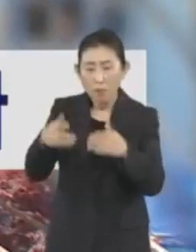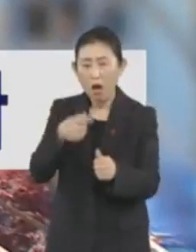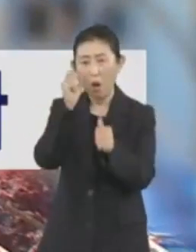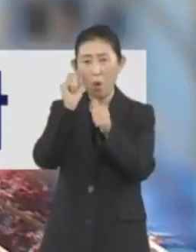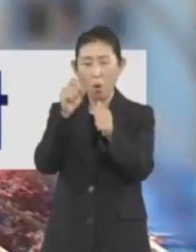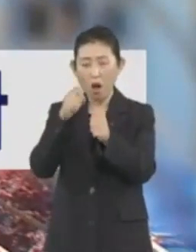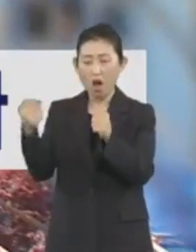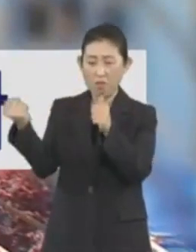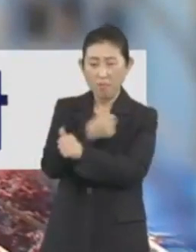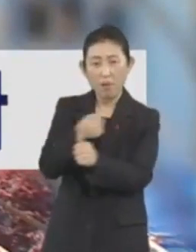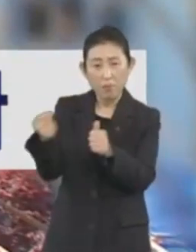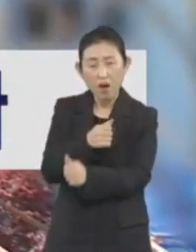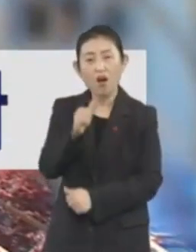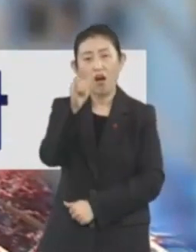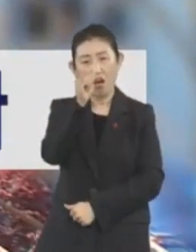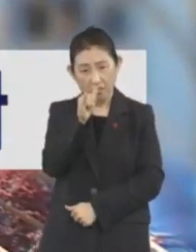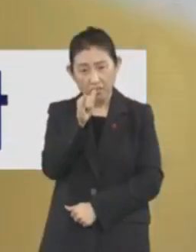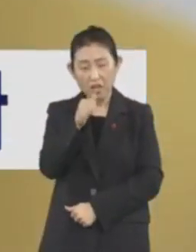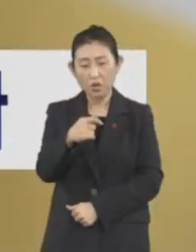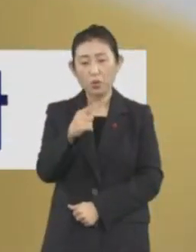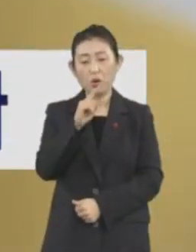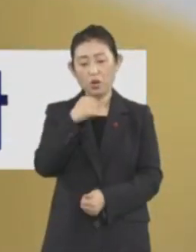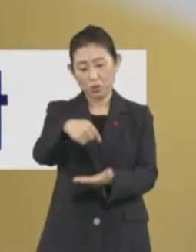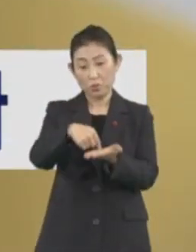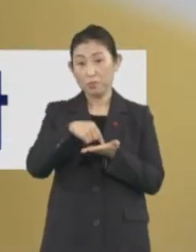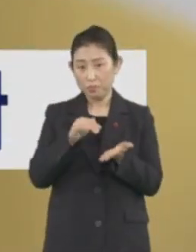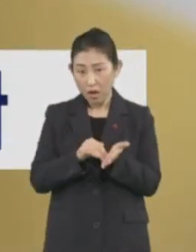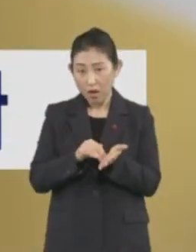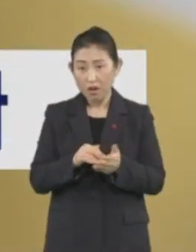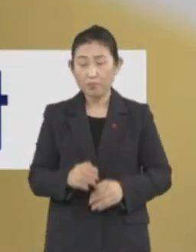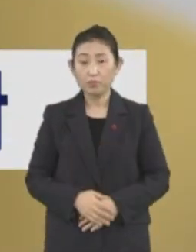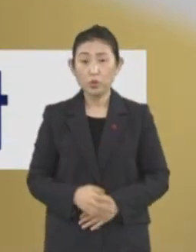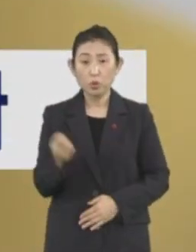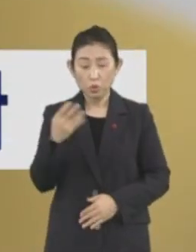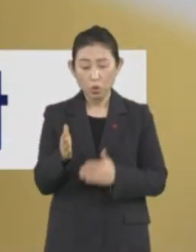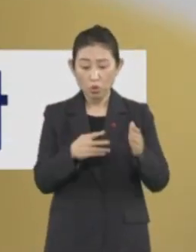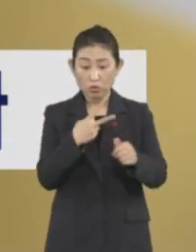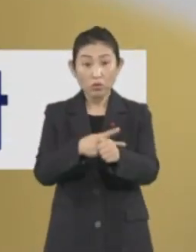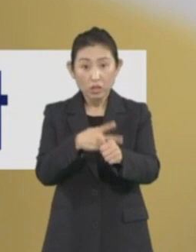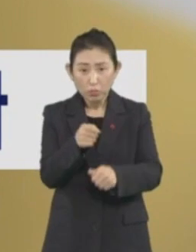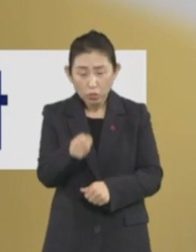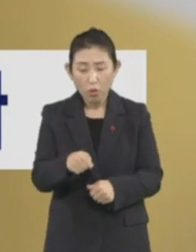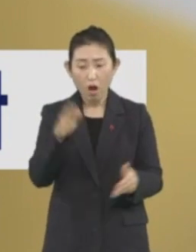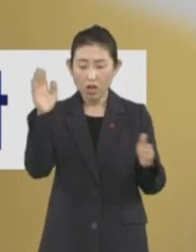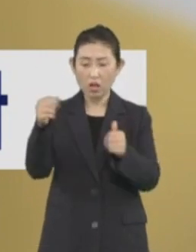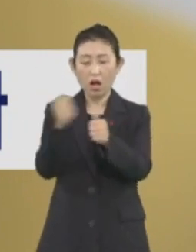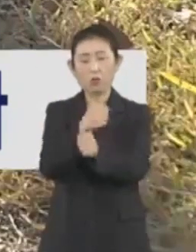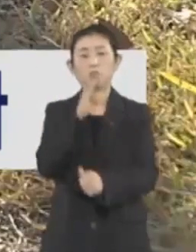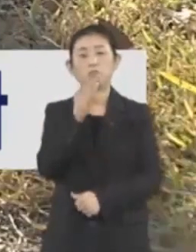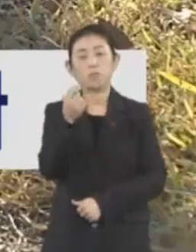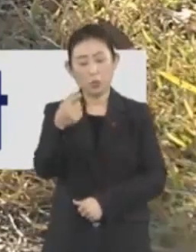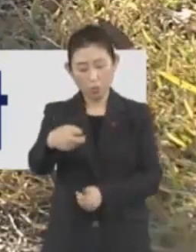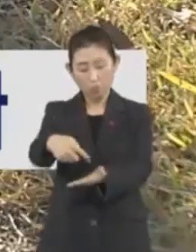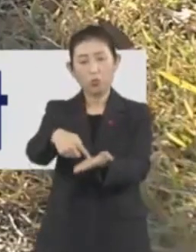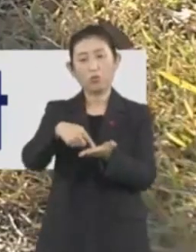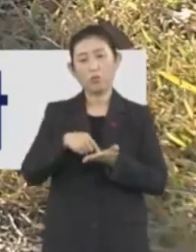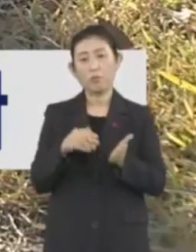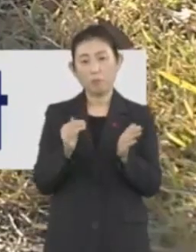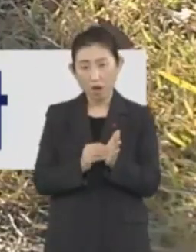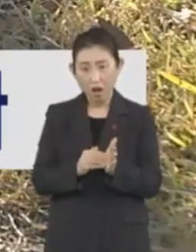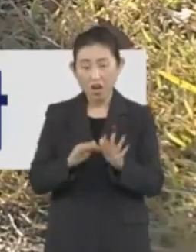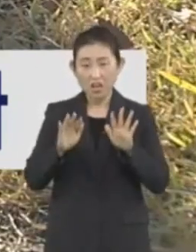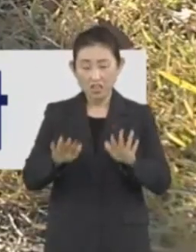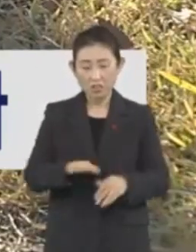폭언과 가혹행위를 일상 났다는 신고를 접수했고 이후 또 다른 교사도 학생들을 학대해 따른 추가 신고가 들어와